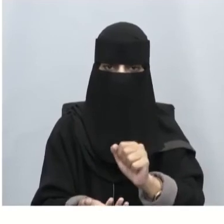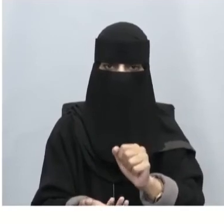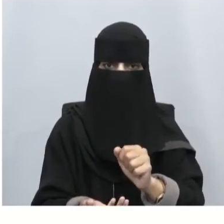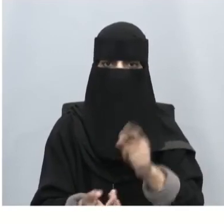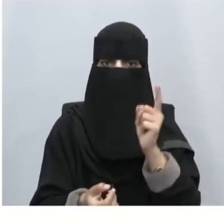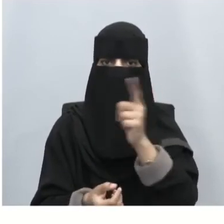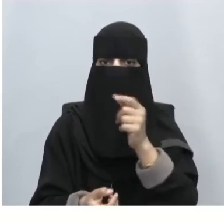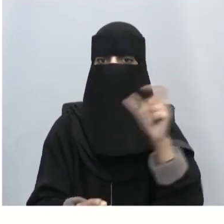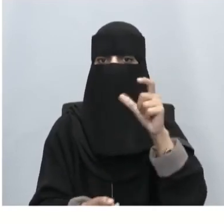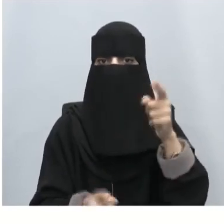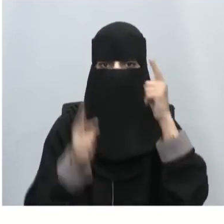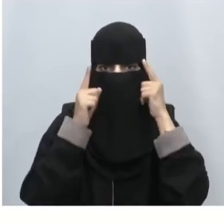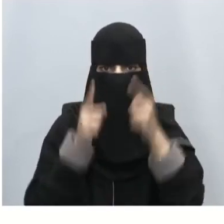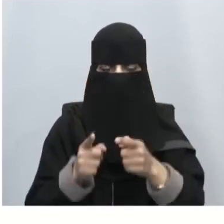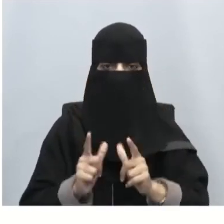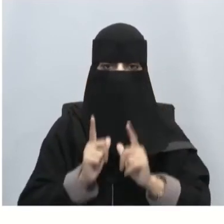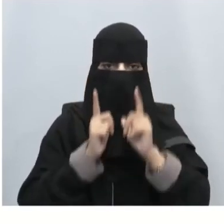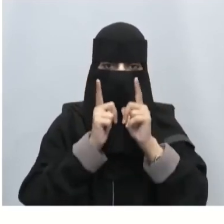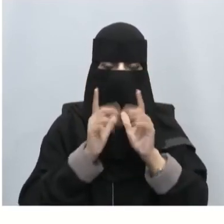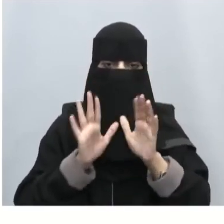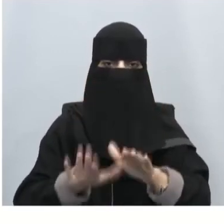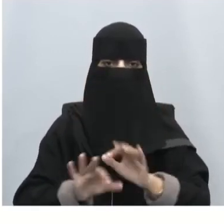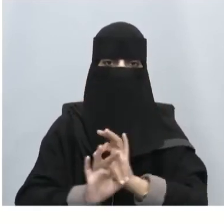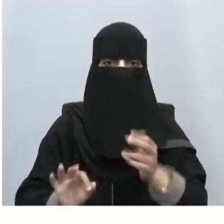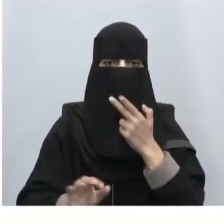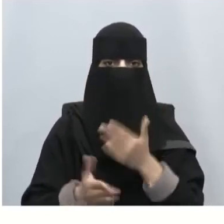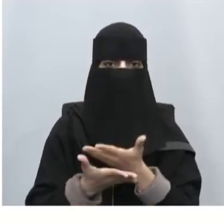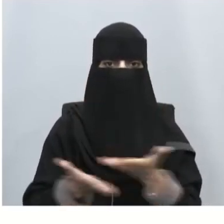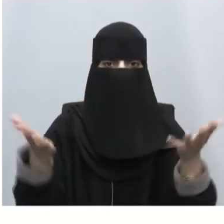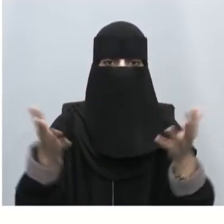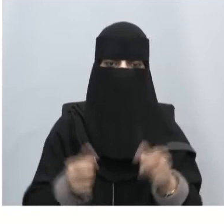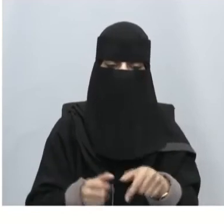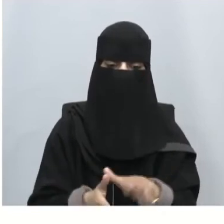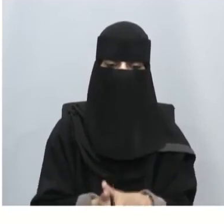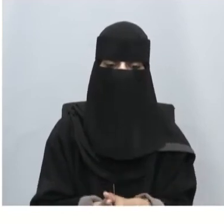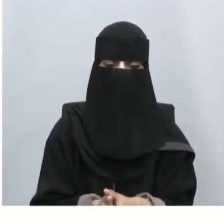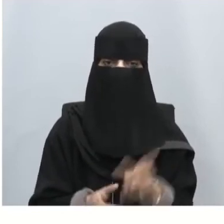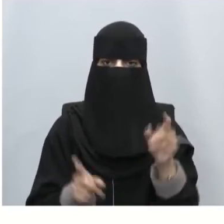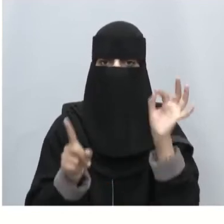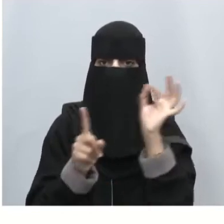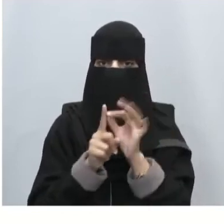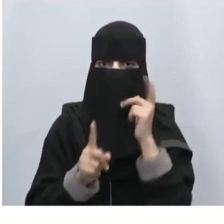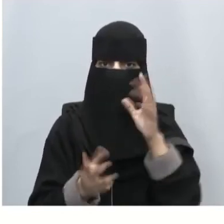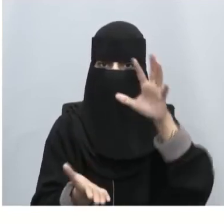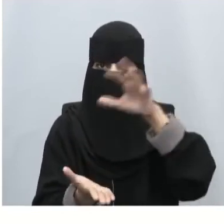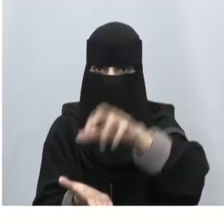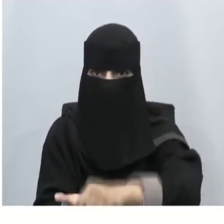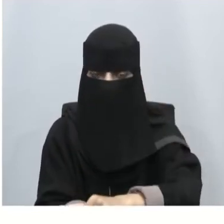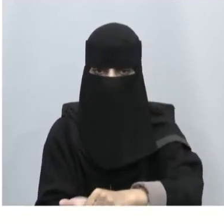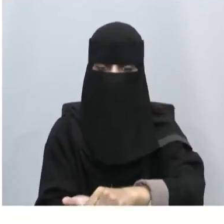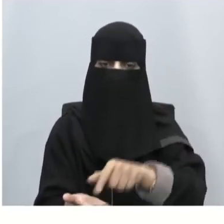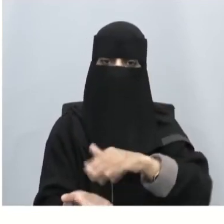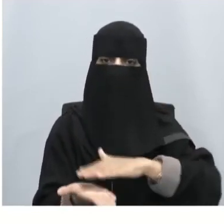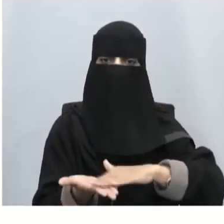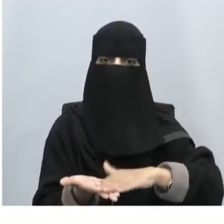بلاد المسلمين كانت مليئه بالخيرات في تلك الفتره فكان لدى الصليبيين هدف هو الاستيلاء على هذه